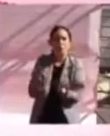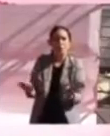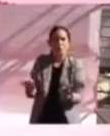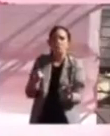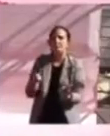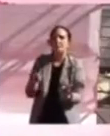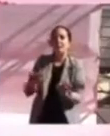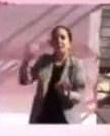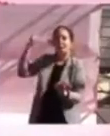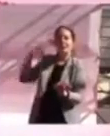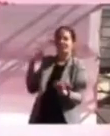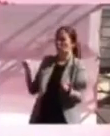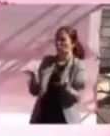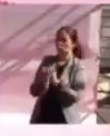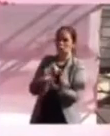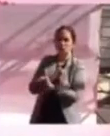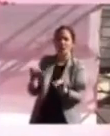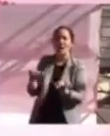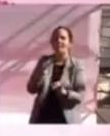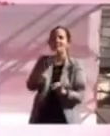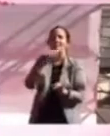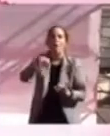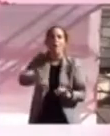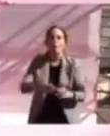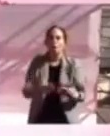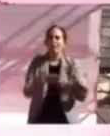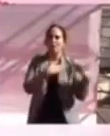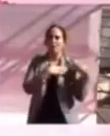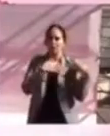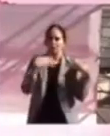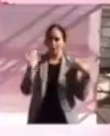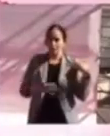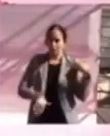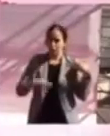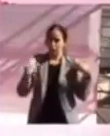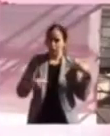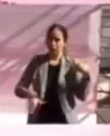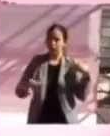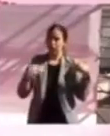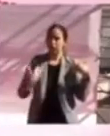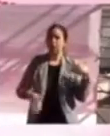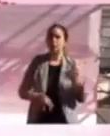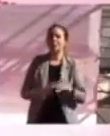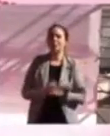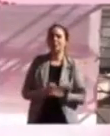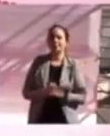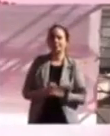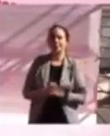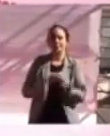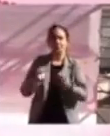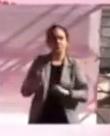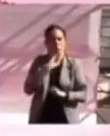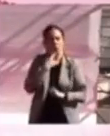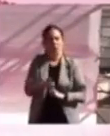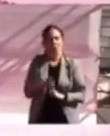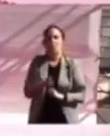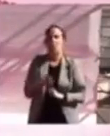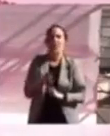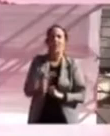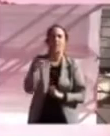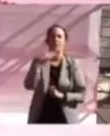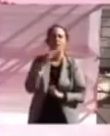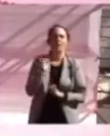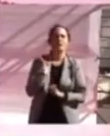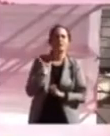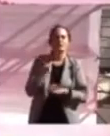responsabilità stratosferica e anche qua permettetemi di dirlo non basta un ministro non basta un